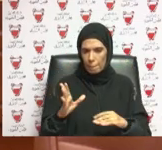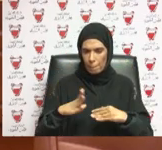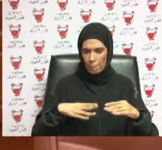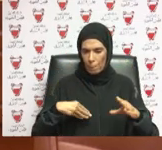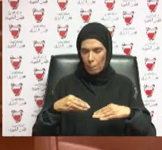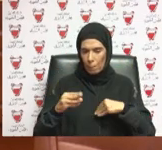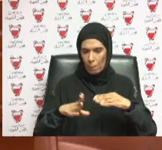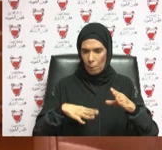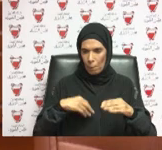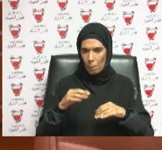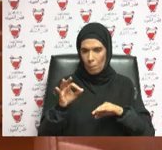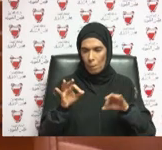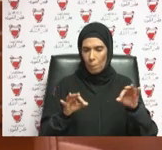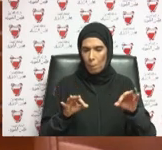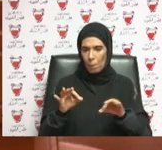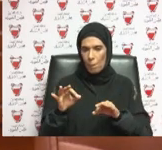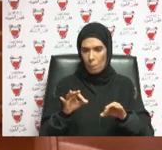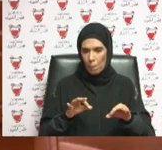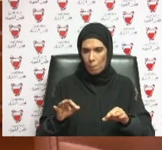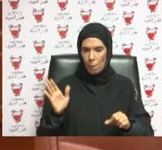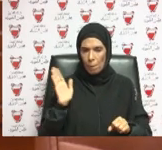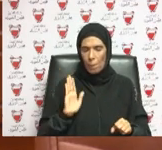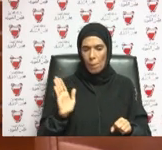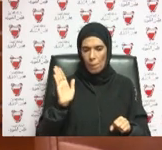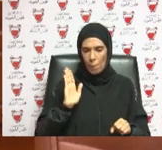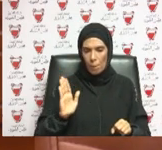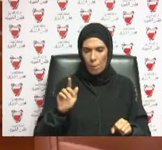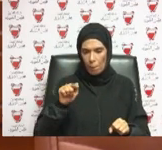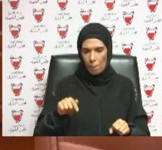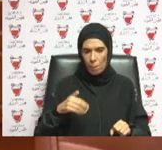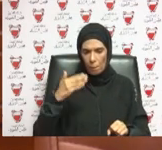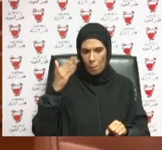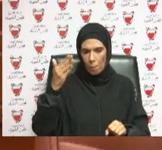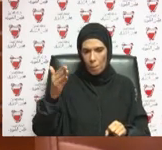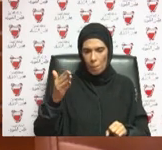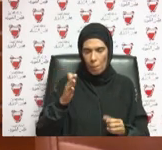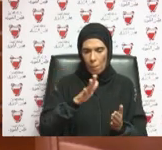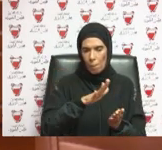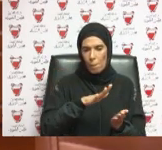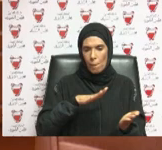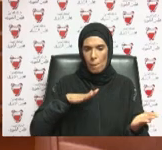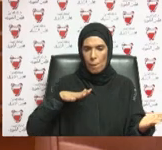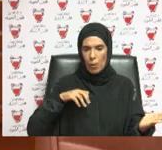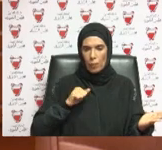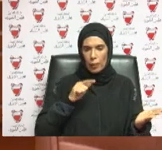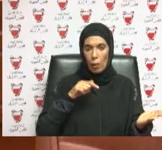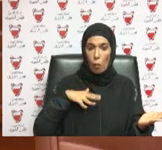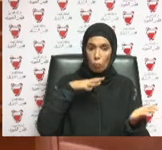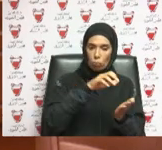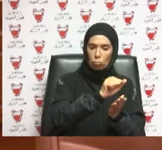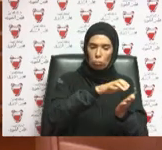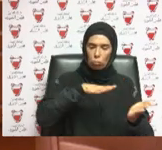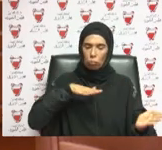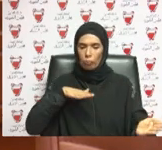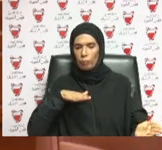دبلوماسية باهرة صقلتها الأحداث التي مرت بالوطن قبل الاستعمار وبعد الاستقلال، لتجعل منه